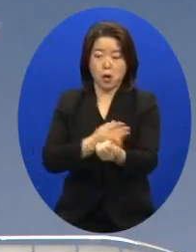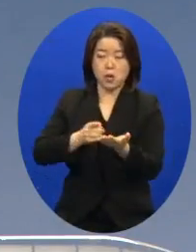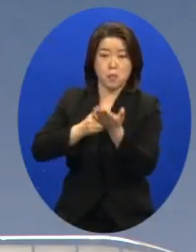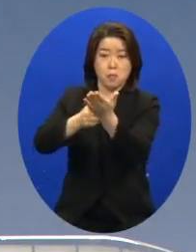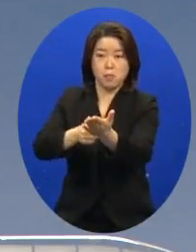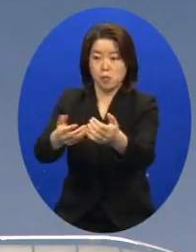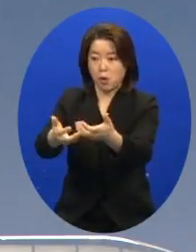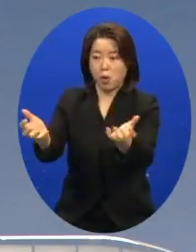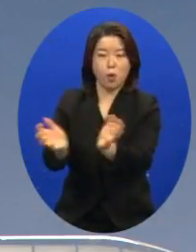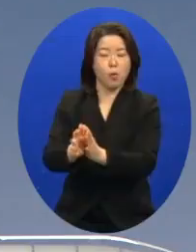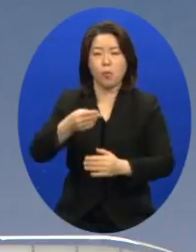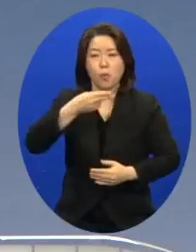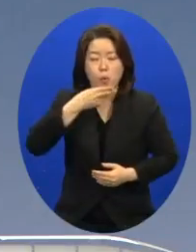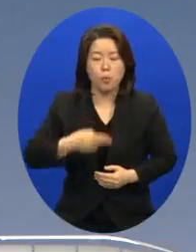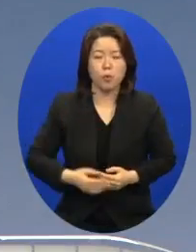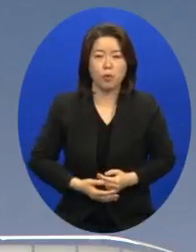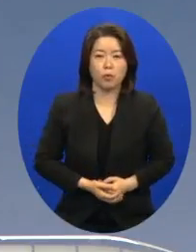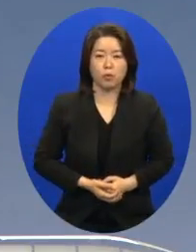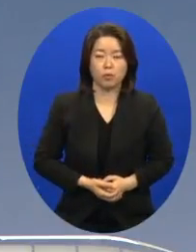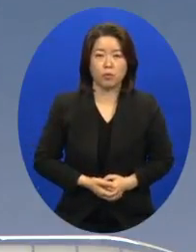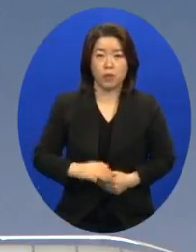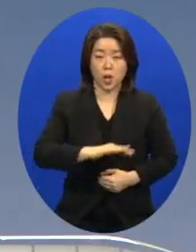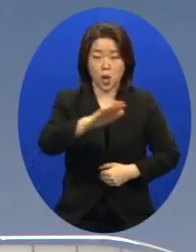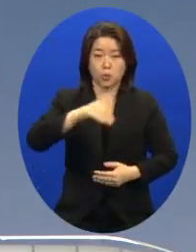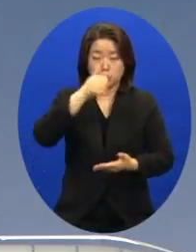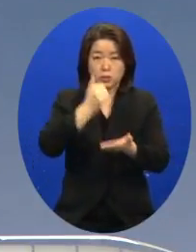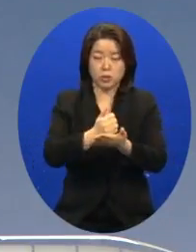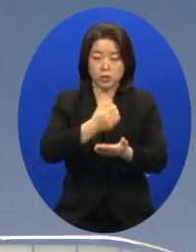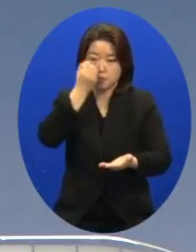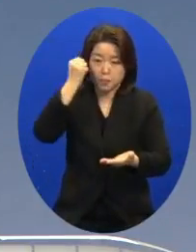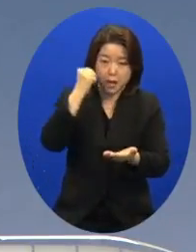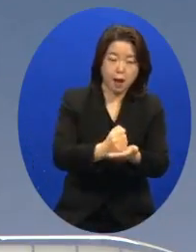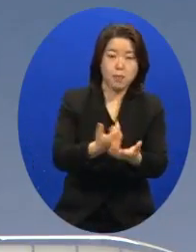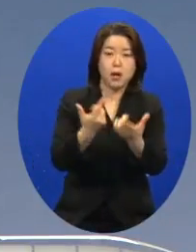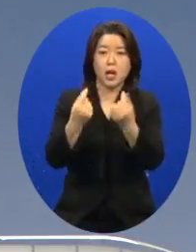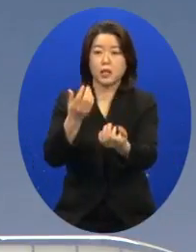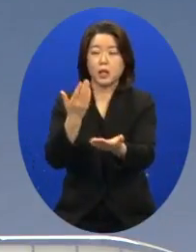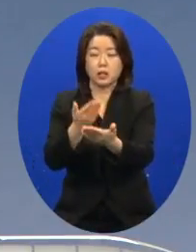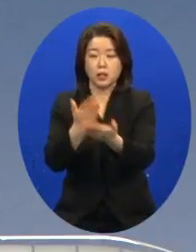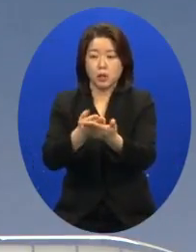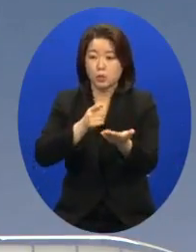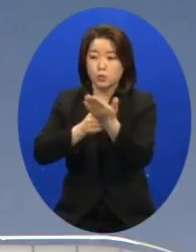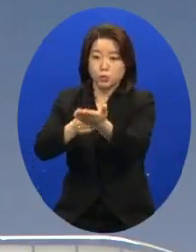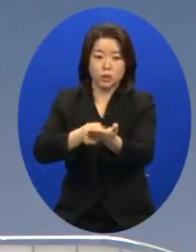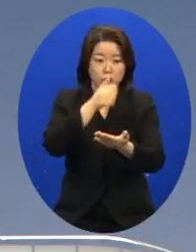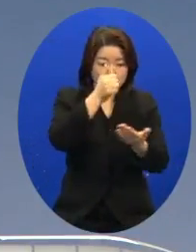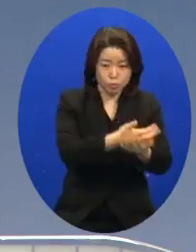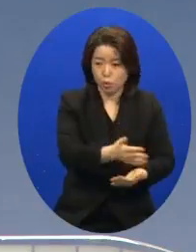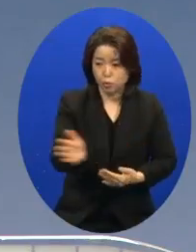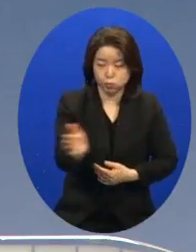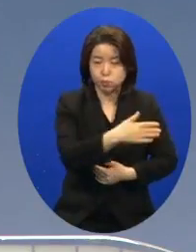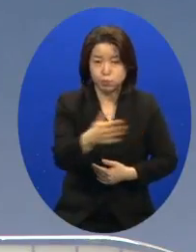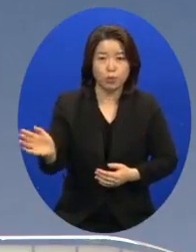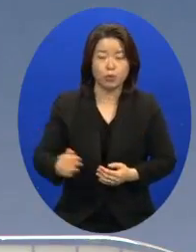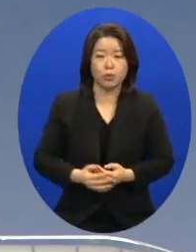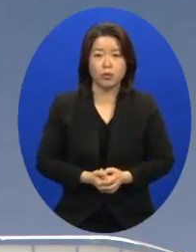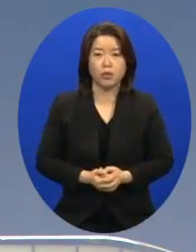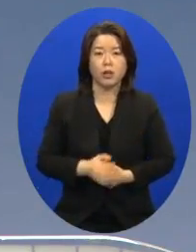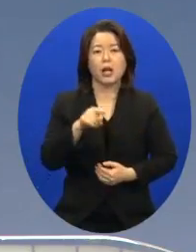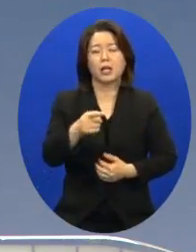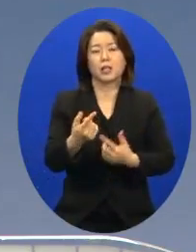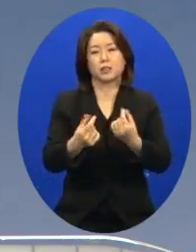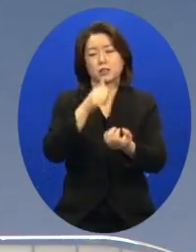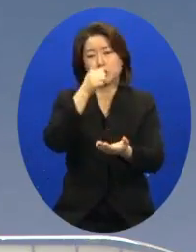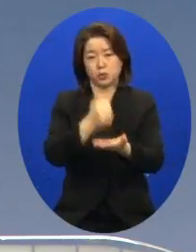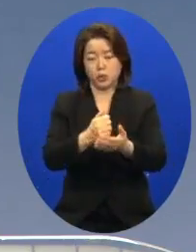부류는 없습니다 우리 죄를 합법화 시켜 달라고 주장하는 사람들도 없습니다 그런 죄를